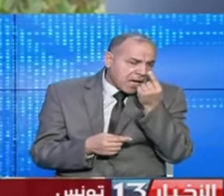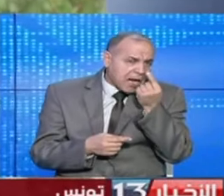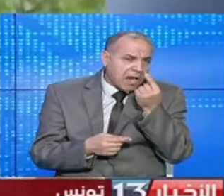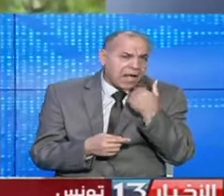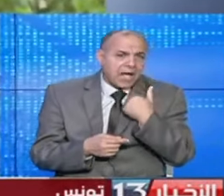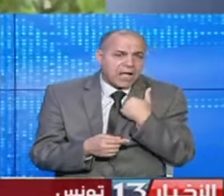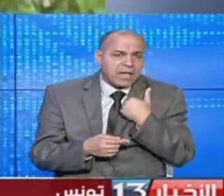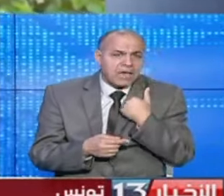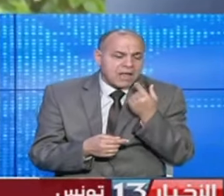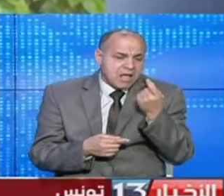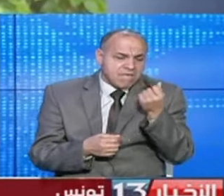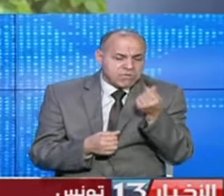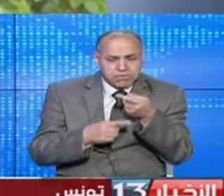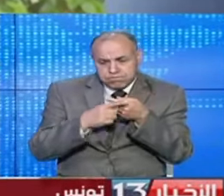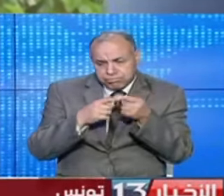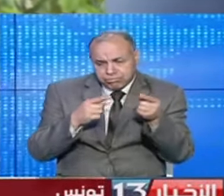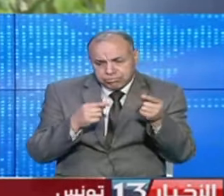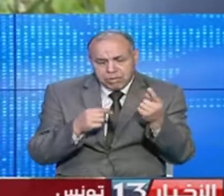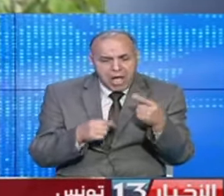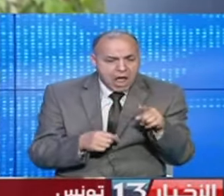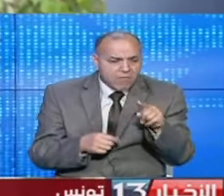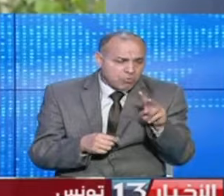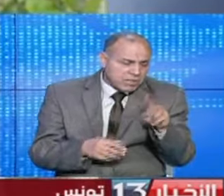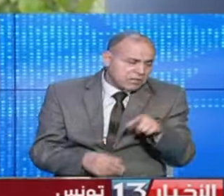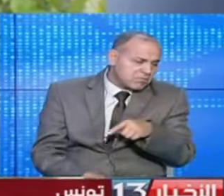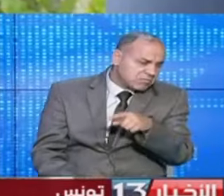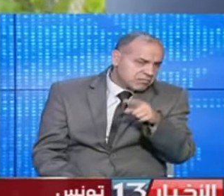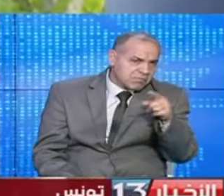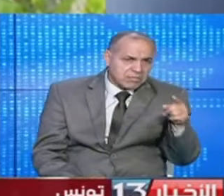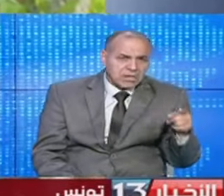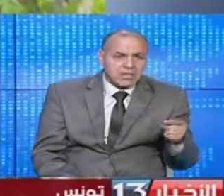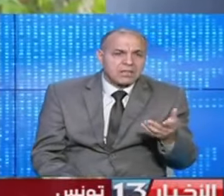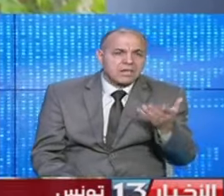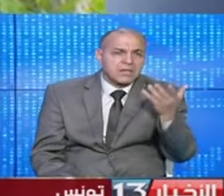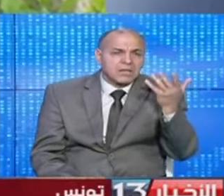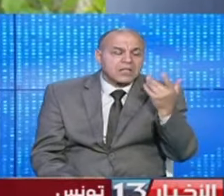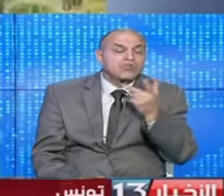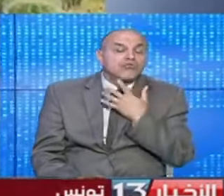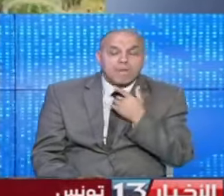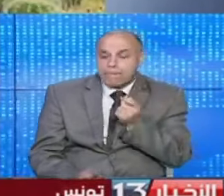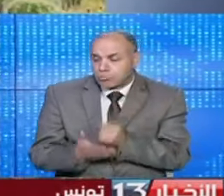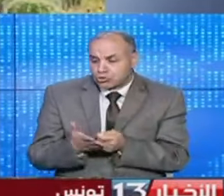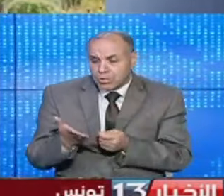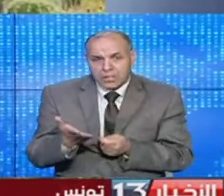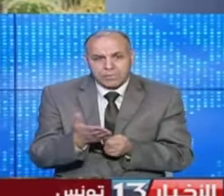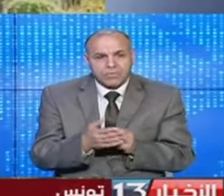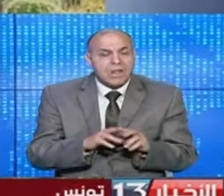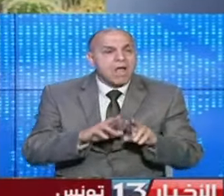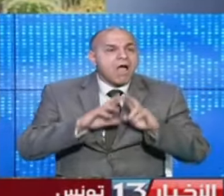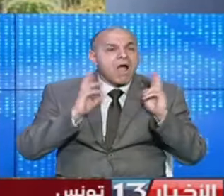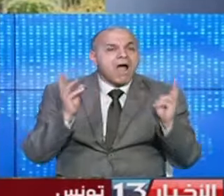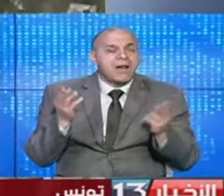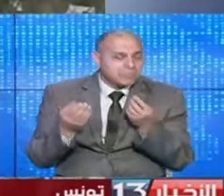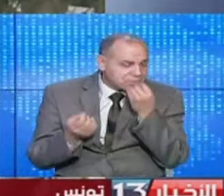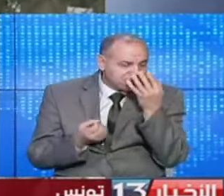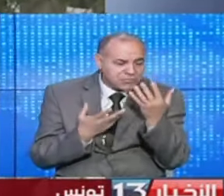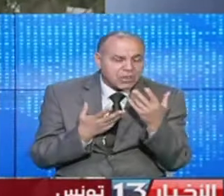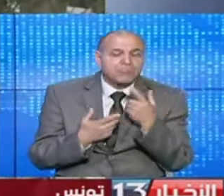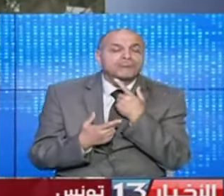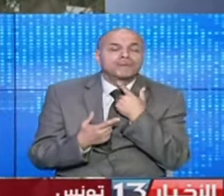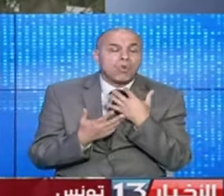سموهم نحنا. الأسعار تختلف، تبدأ من دينار و200 انتي ونوع النبتة. عالم البستنة